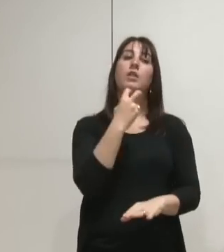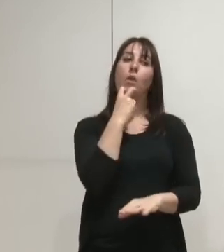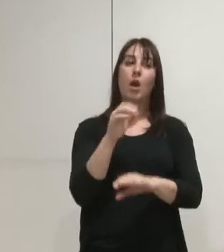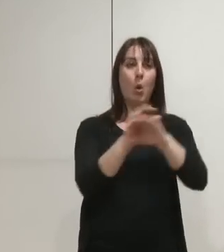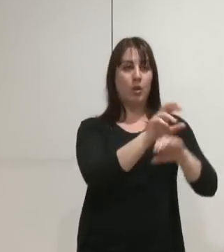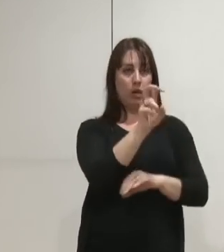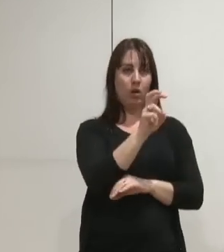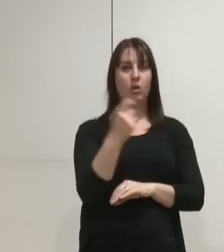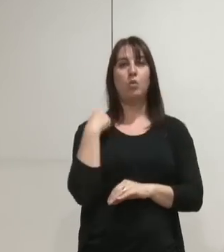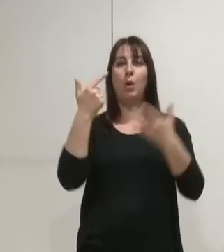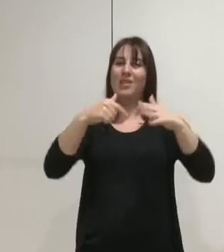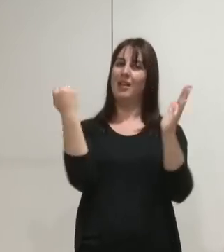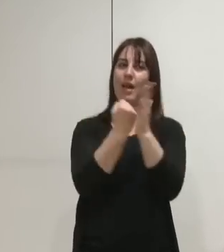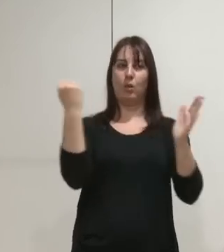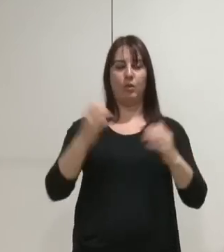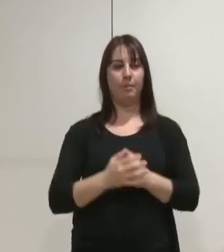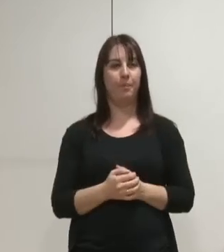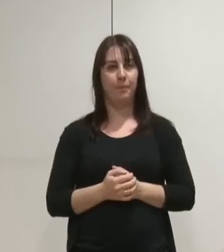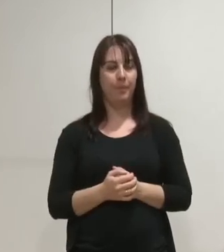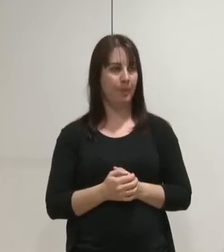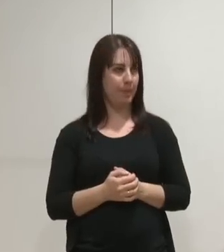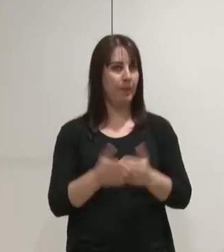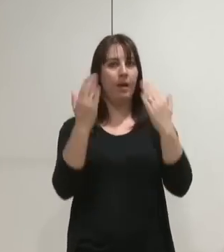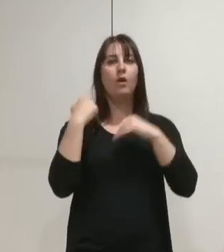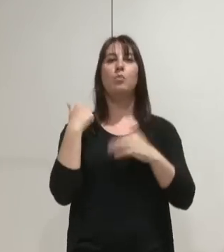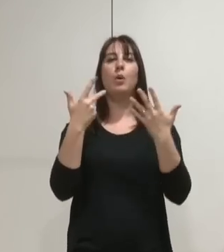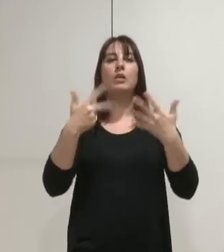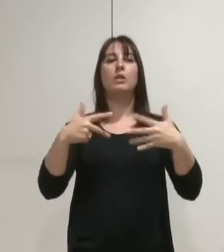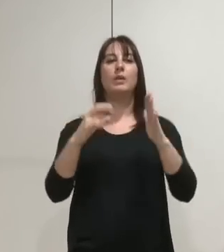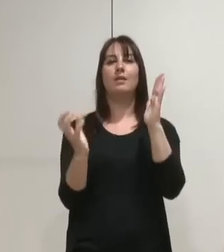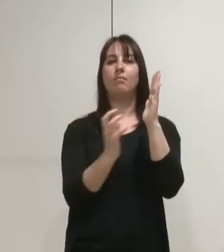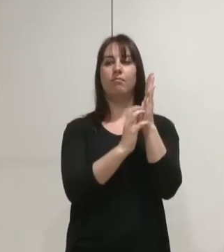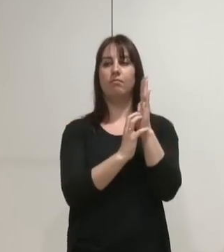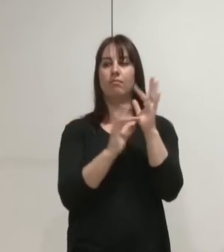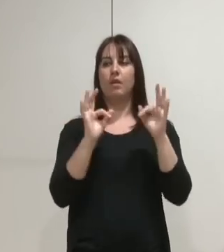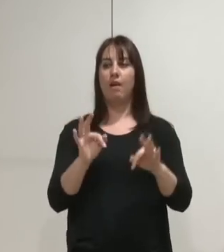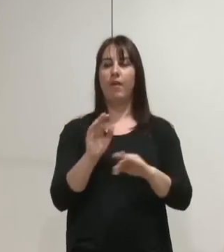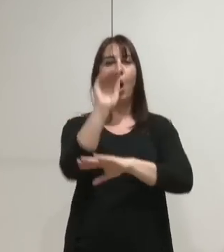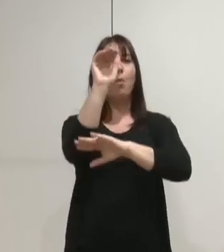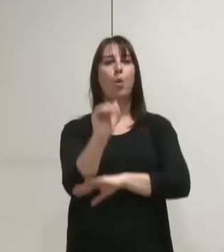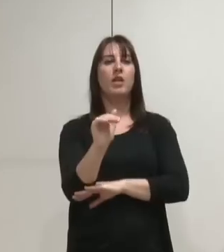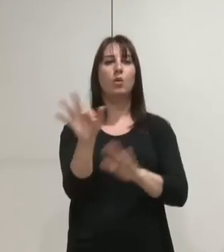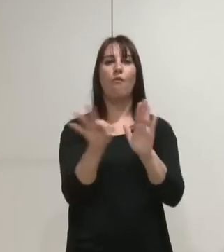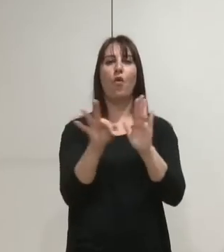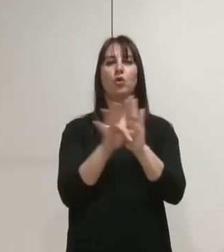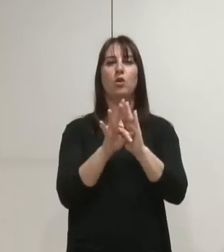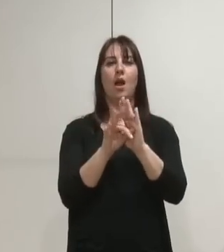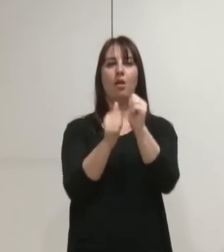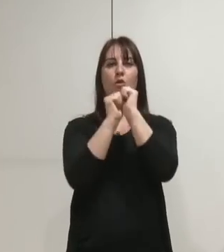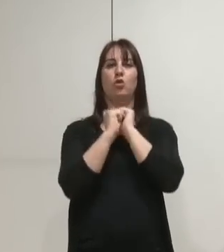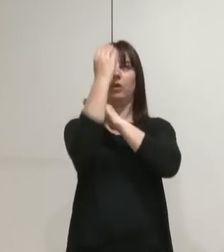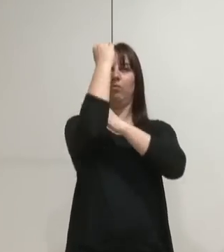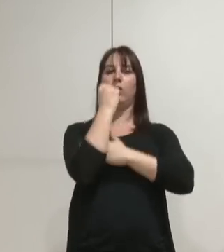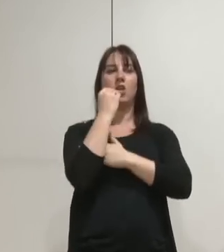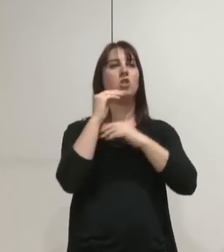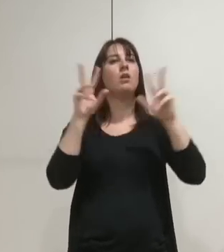délibération numéro 17 est adoptée la 18 porte sur les demandes de protection fonctionnelle prise de